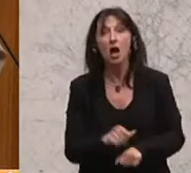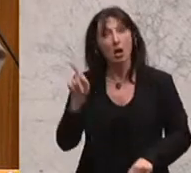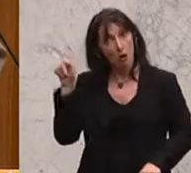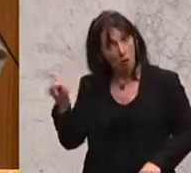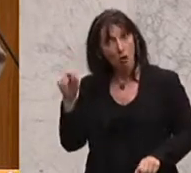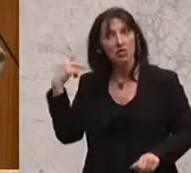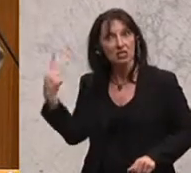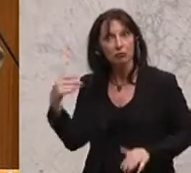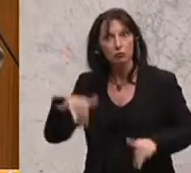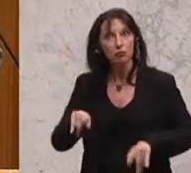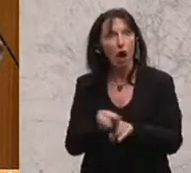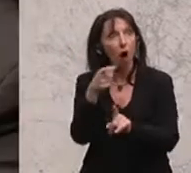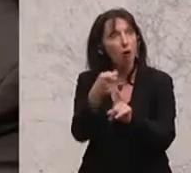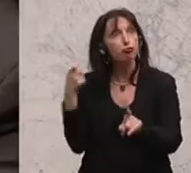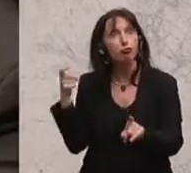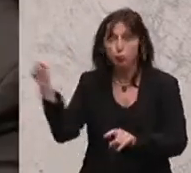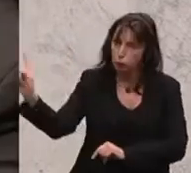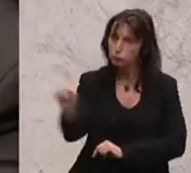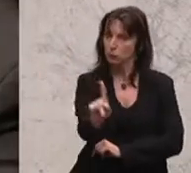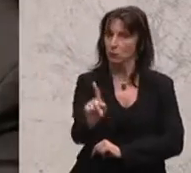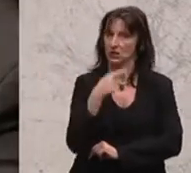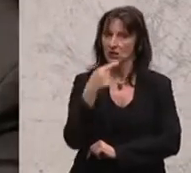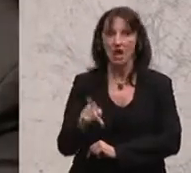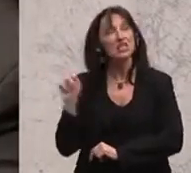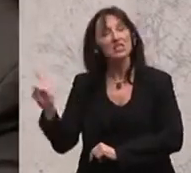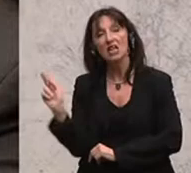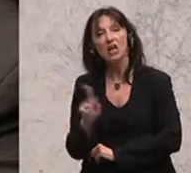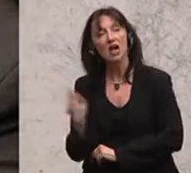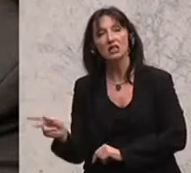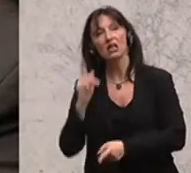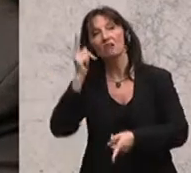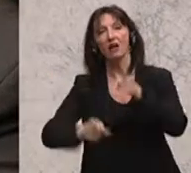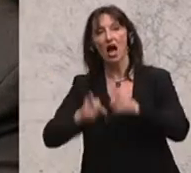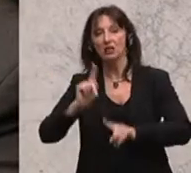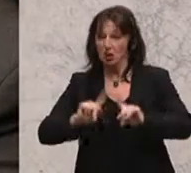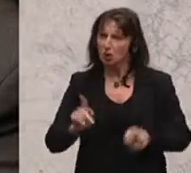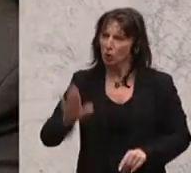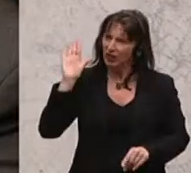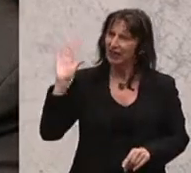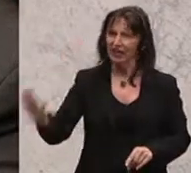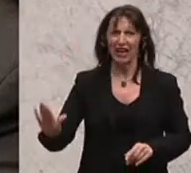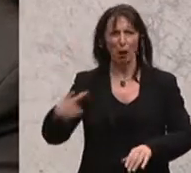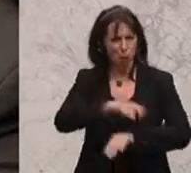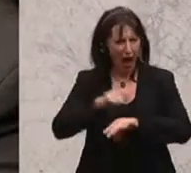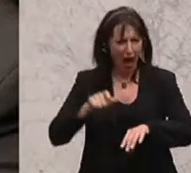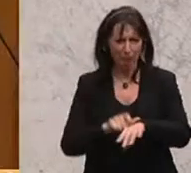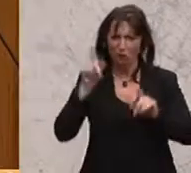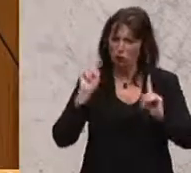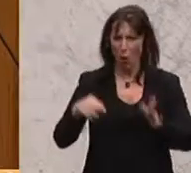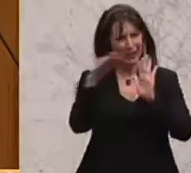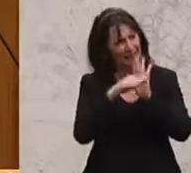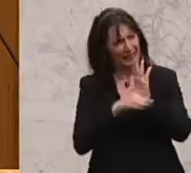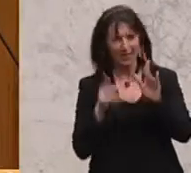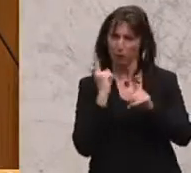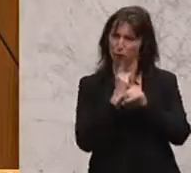aussagen müssen. Weil Sie haben nämlich nicht keine Weisung zu geben, sondern eine Weisung, dass sich Ihre Truppe gesetzeskonform verhält. Wir werden das